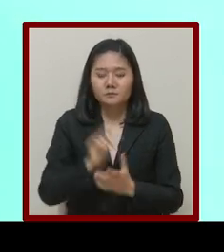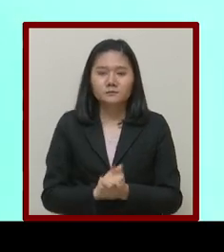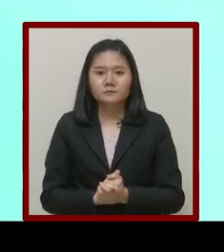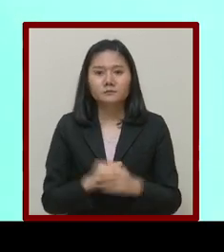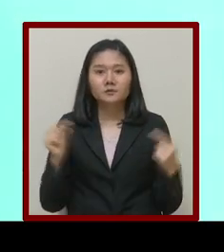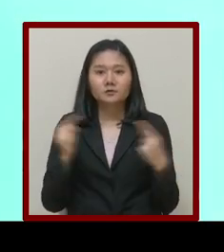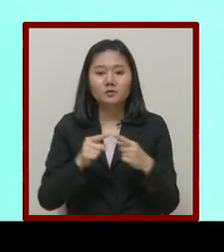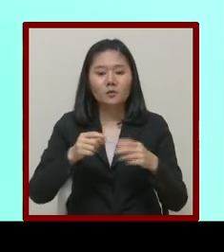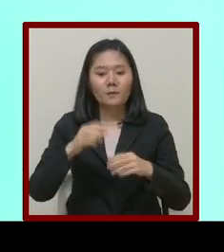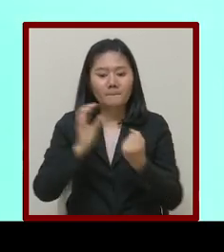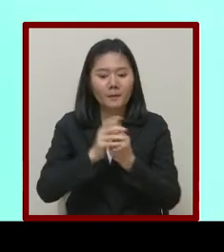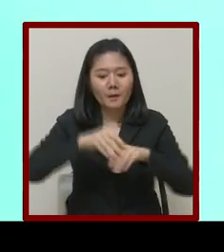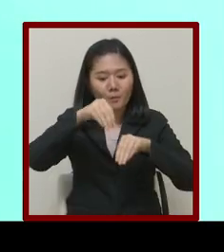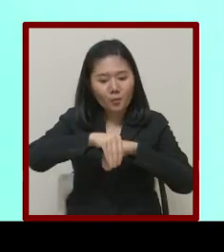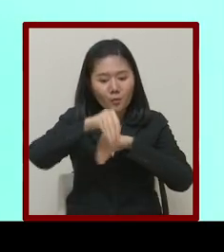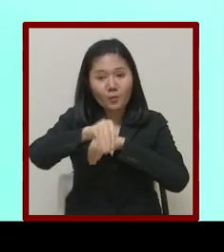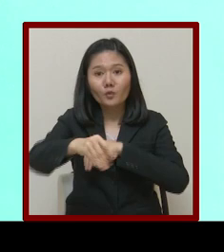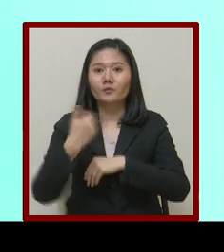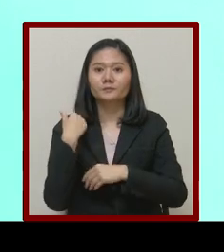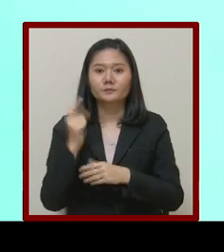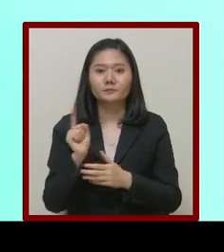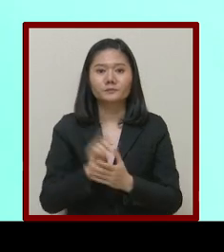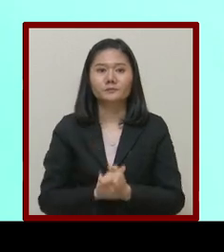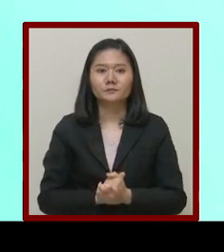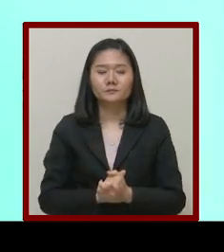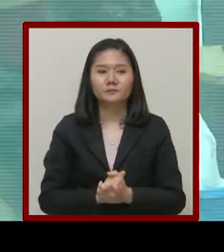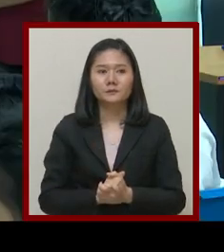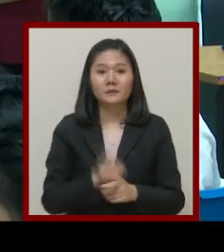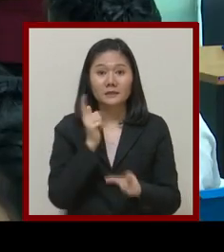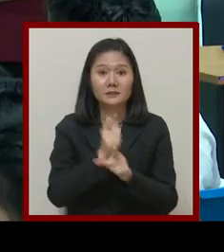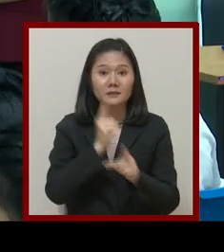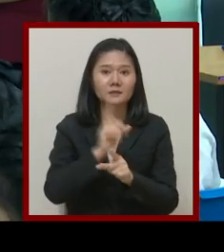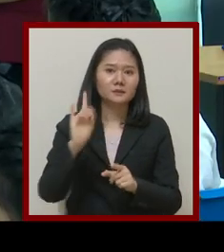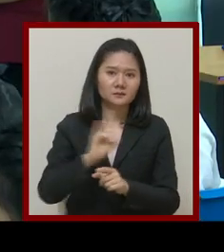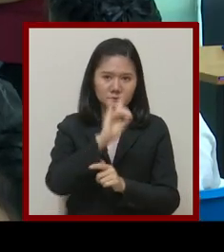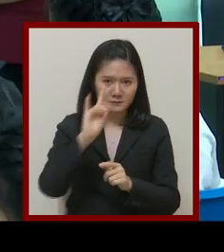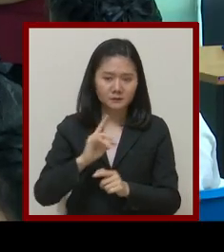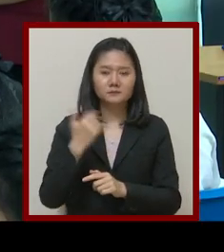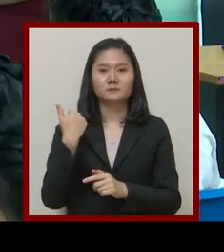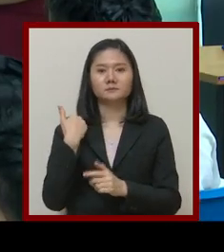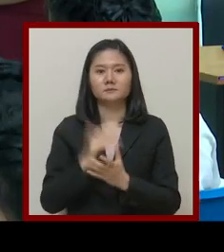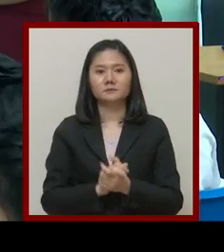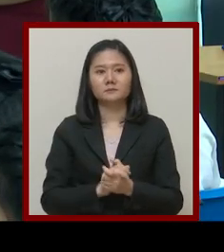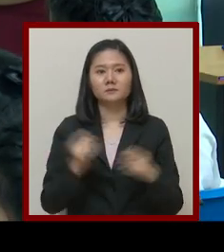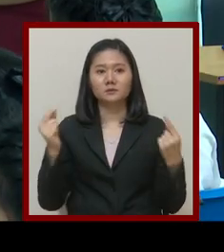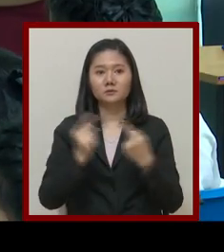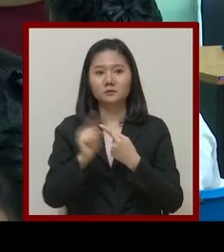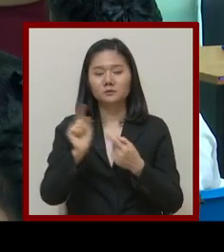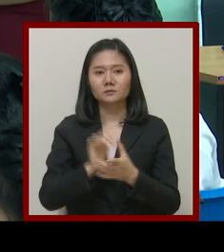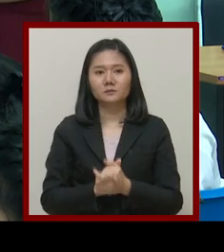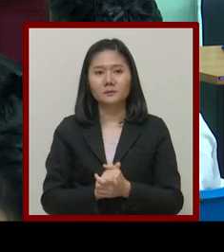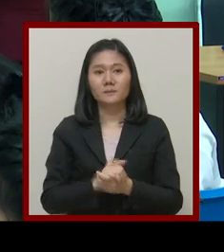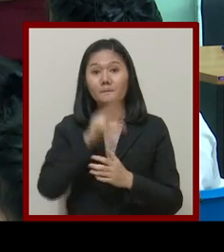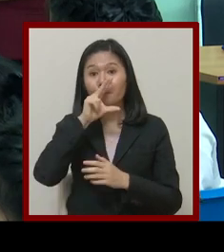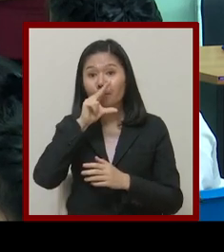อกจากเรื่องของการปลูกผักแล้วเนี่ยอาจจะมีในเรื่องของการเลี้ยงสัตว์เข้ามาเกี่ยวข้องด้วยใช่ไหมคะในเรื่องของ